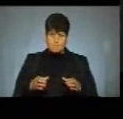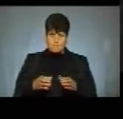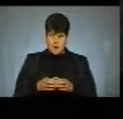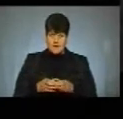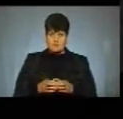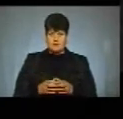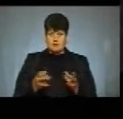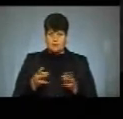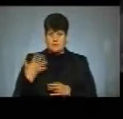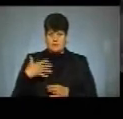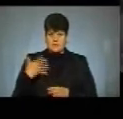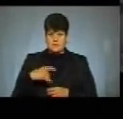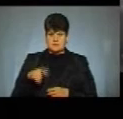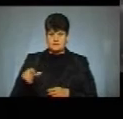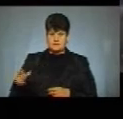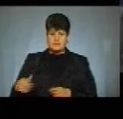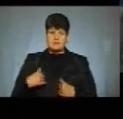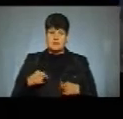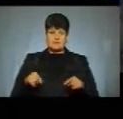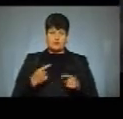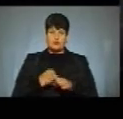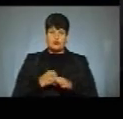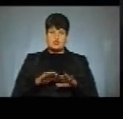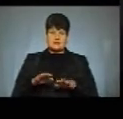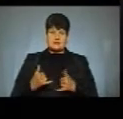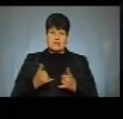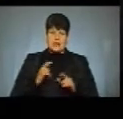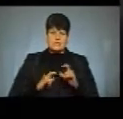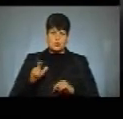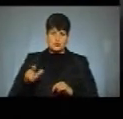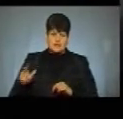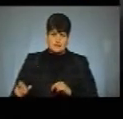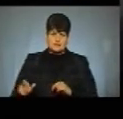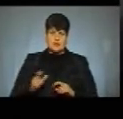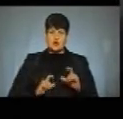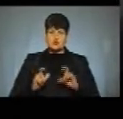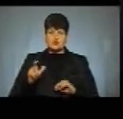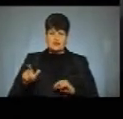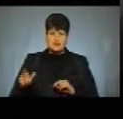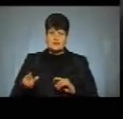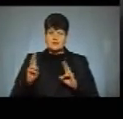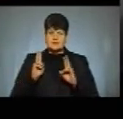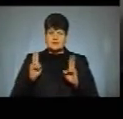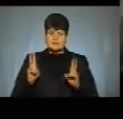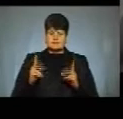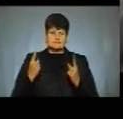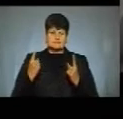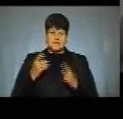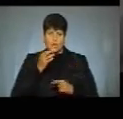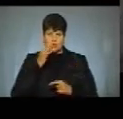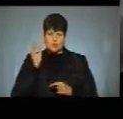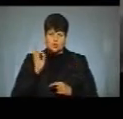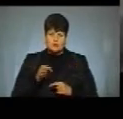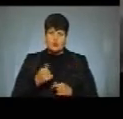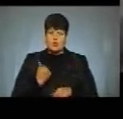50 фахівців. Ми створюємо робочі місця для студентів. Для студентів, які не володіють унікальним досвідом,